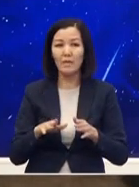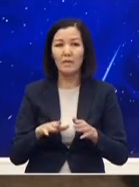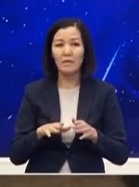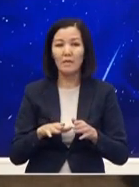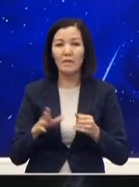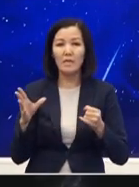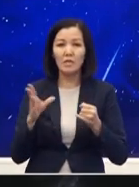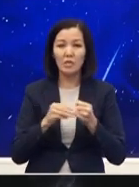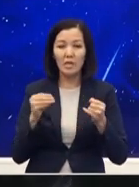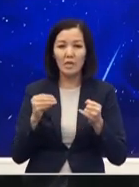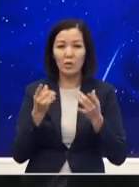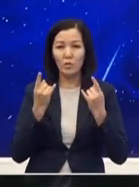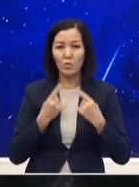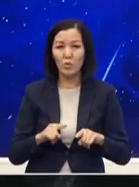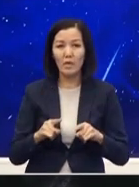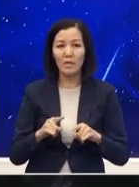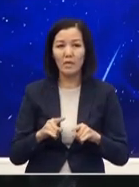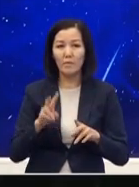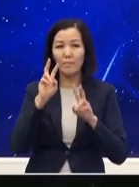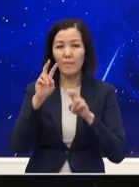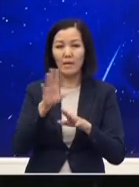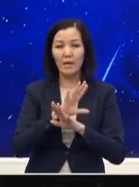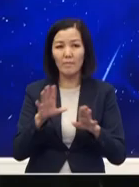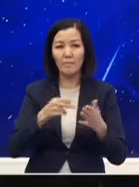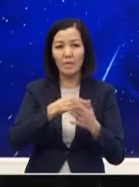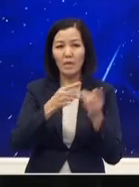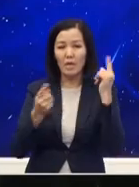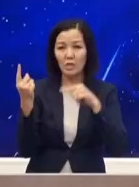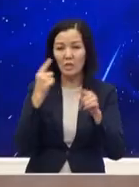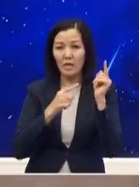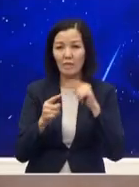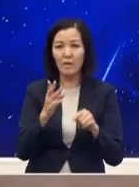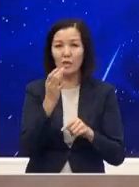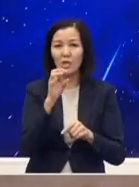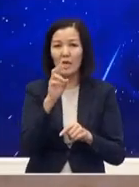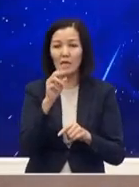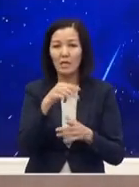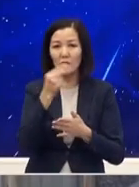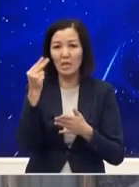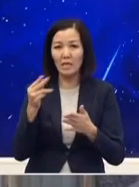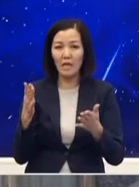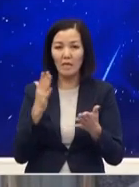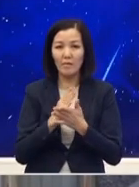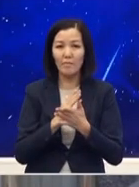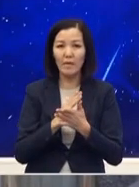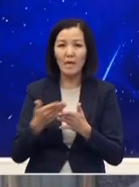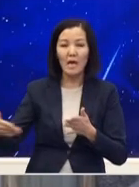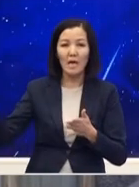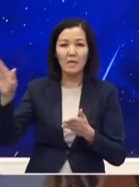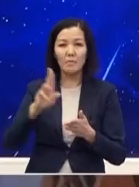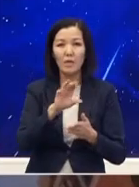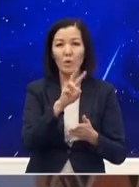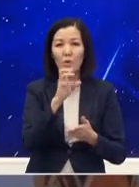хан тәңірдің етегі әзірге баралмапты. Шығармалары қатарында шарын шатқалы ғана бар. Аспан тауды, ала көлді, көл